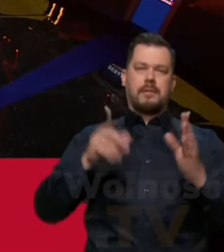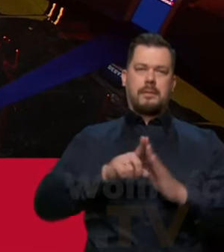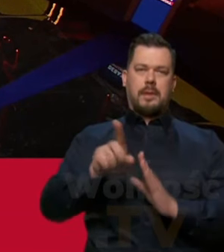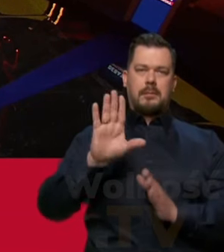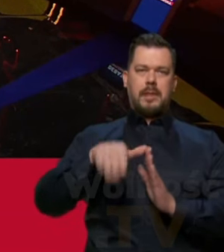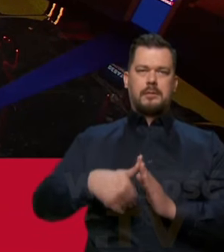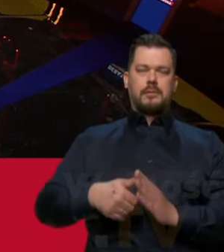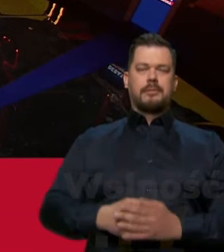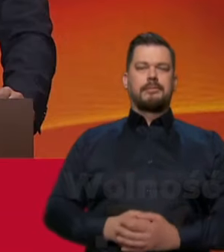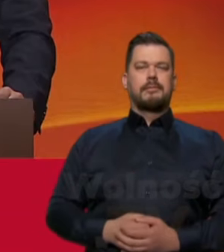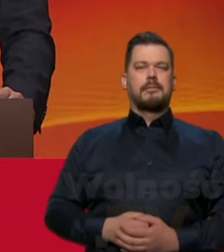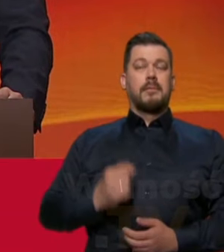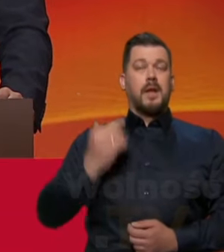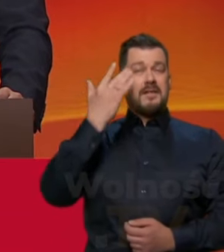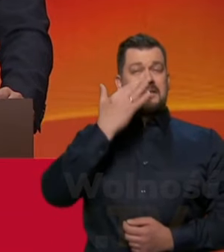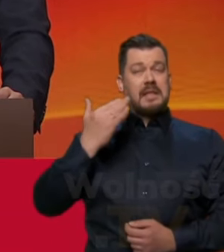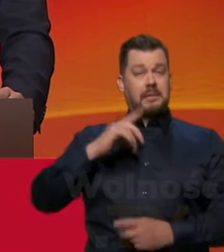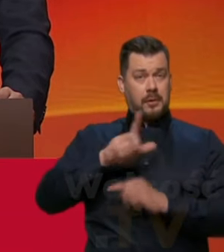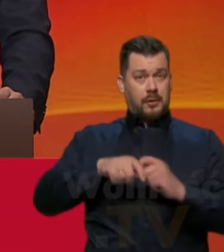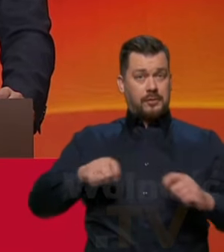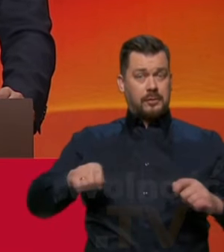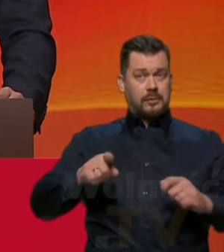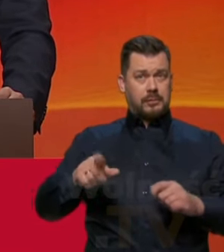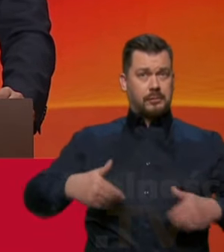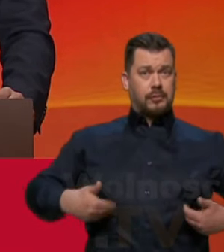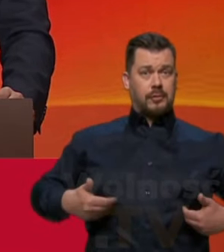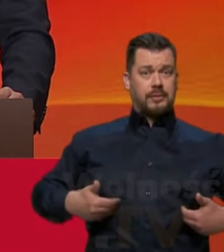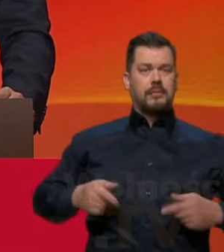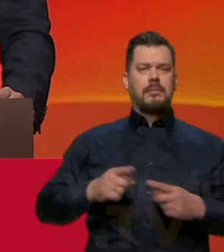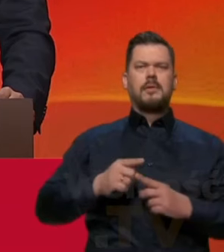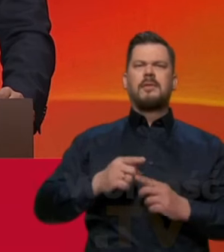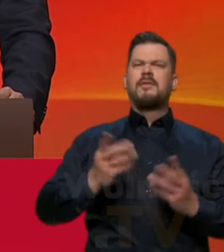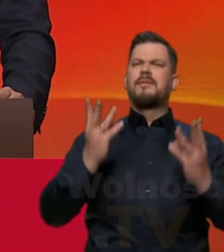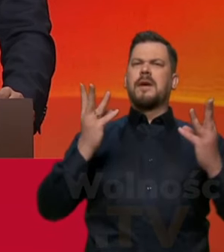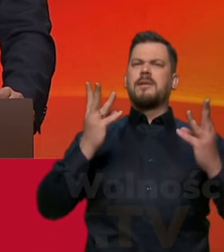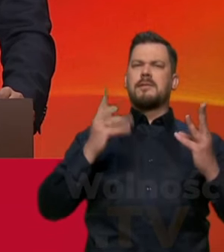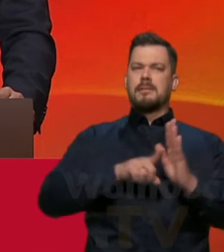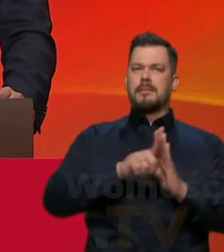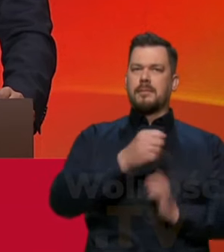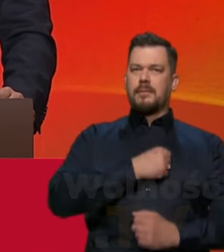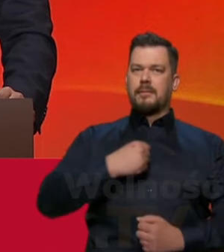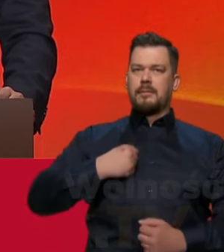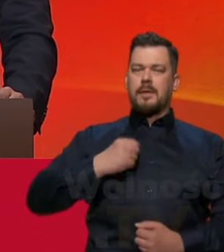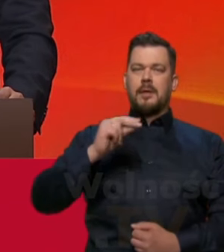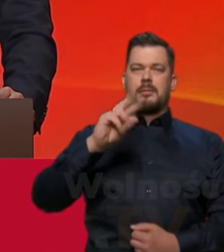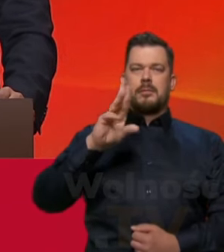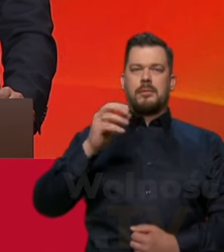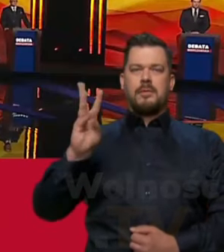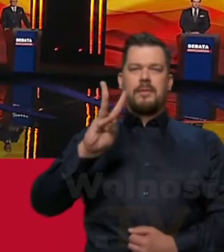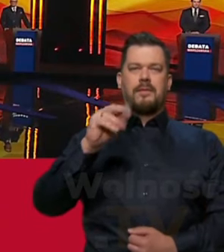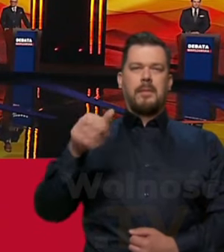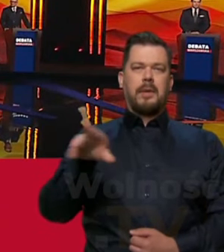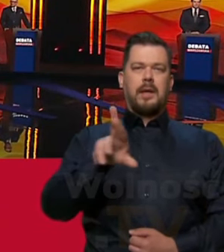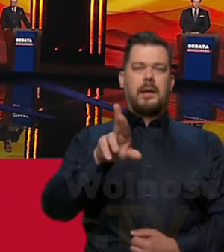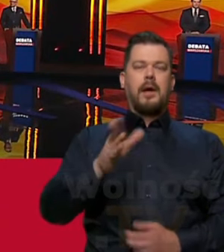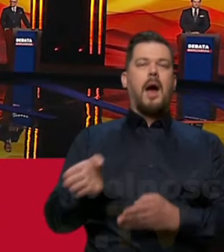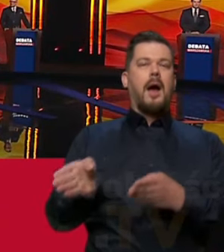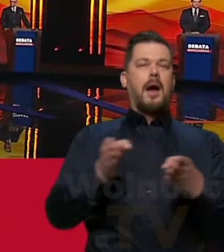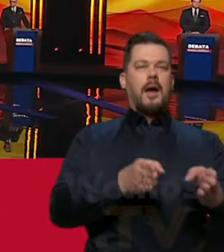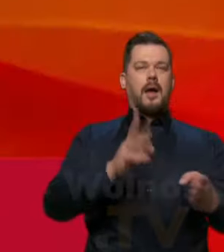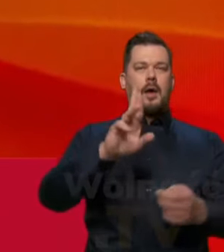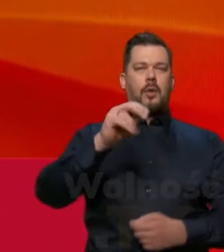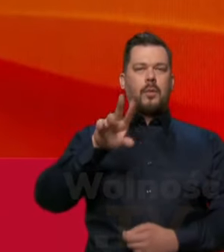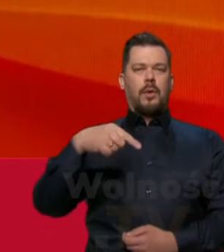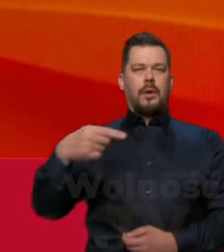miasta. Wizja rozwiązania problemów w służbie zdrowia i priorytetów miasta pana Przemysława Wiplera, a teraz pan Romuald